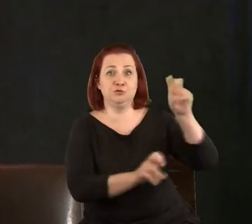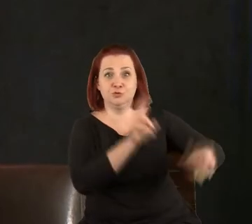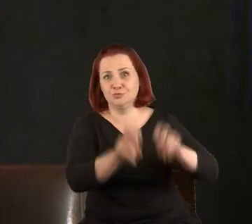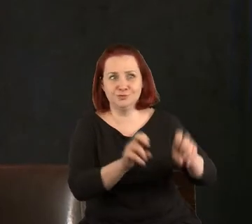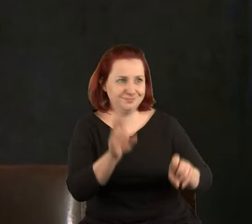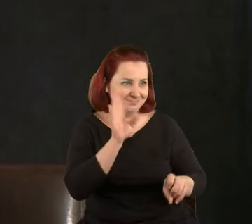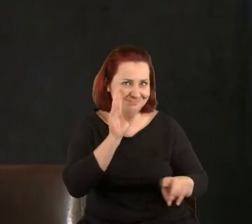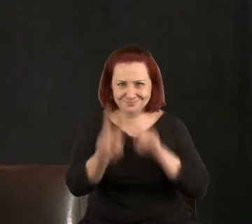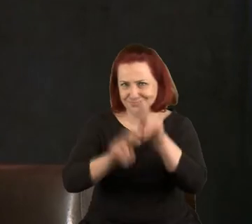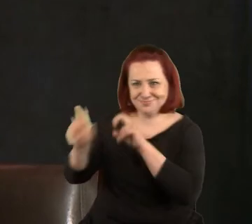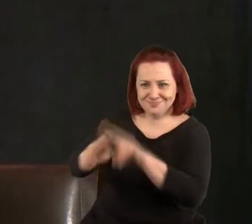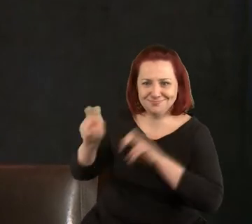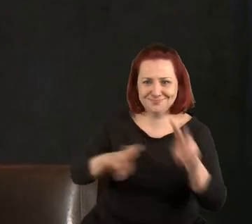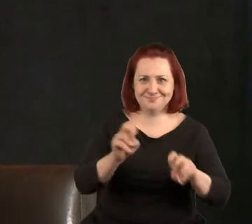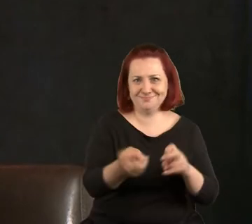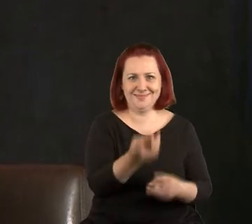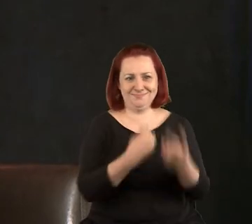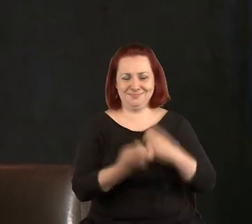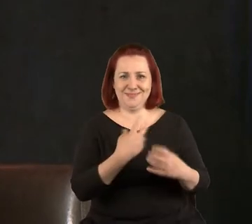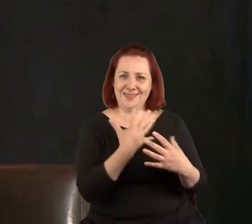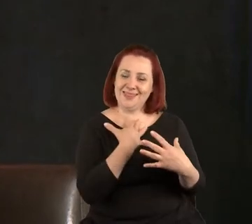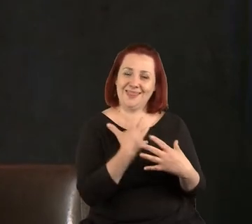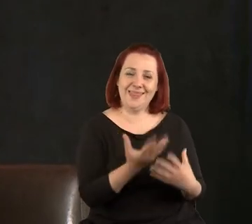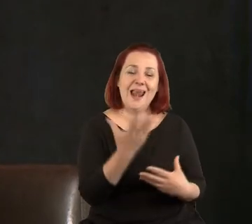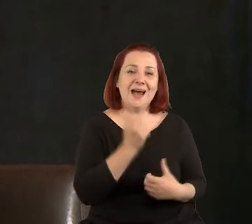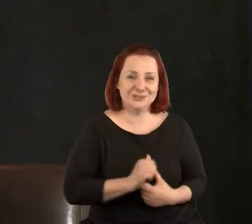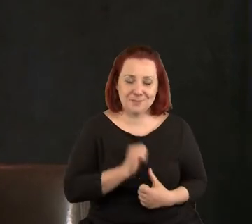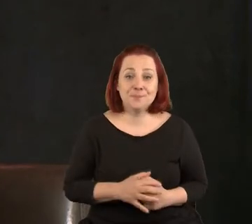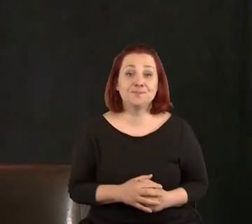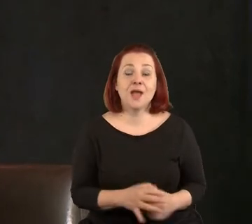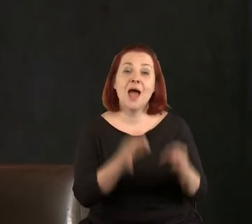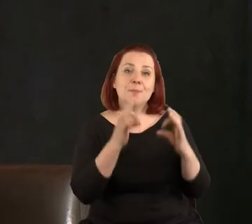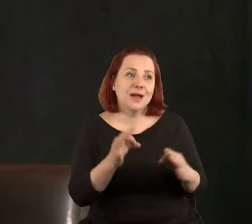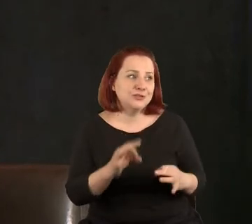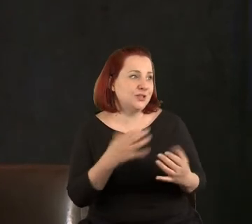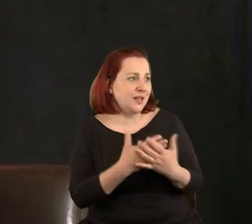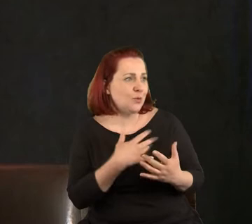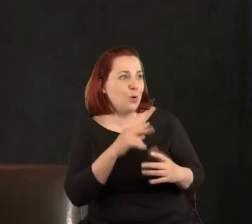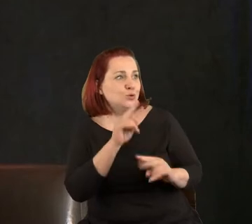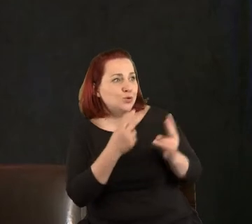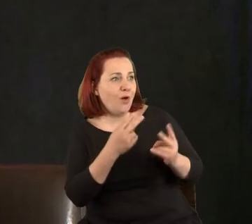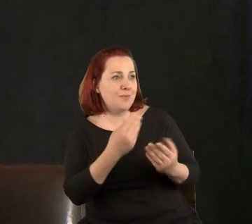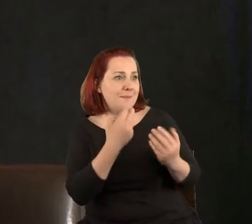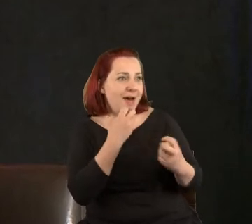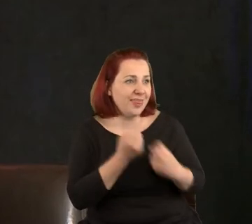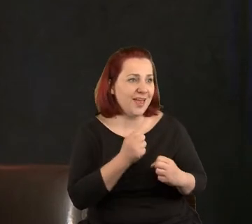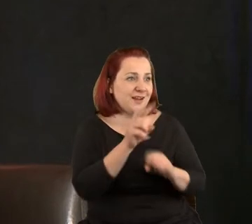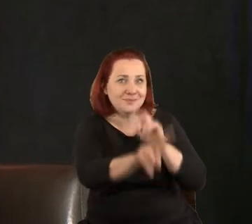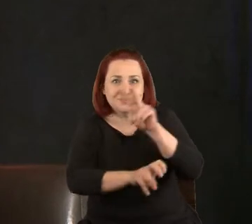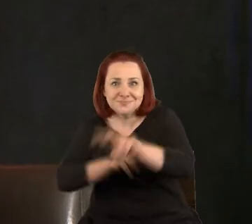czerpałam i czerpię, bo to, że jestem tutaj dzisiaj, to ja czerpię i czerpię z was na prawo i